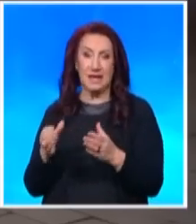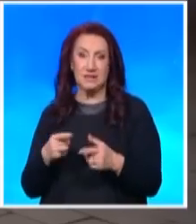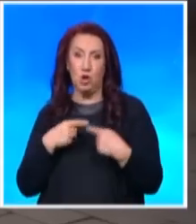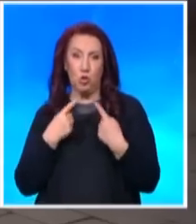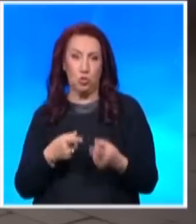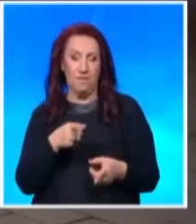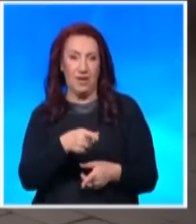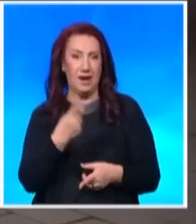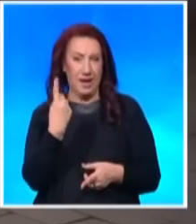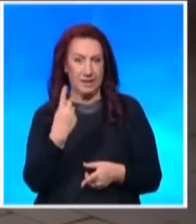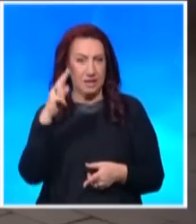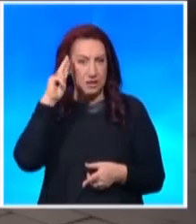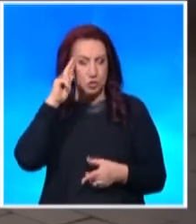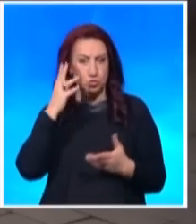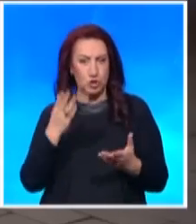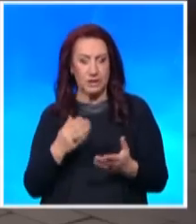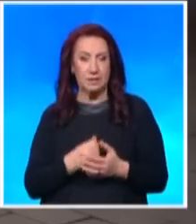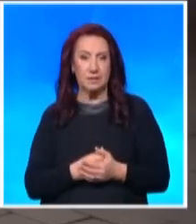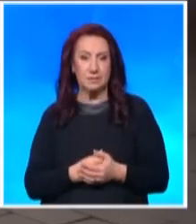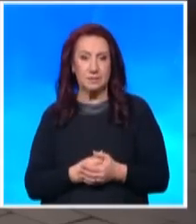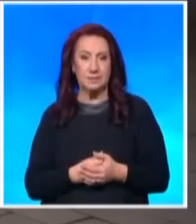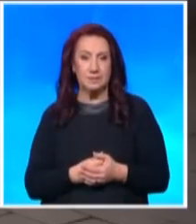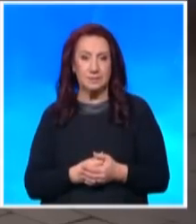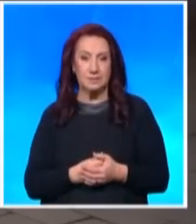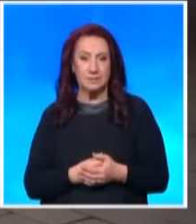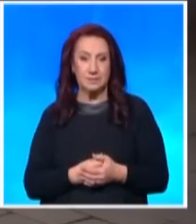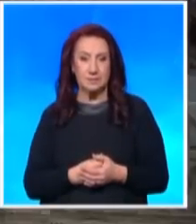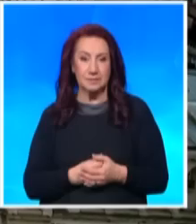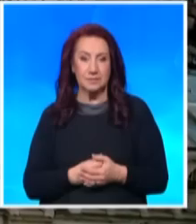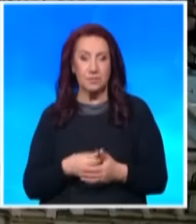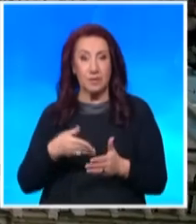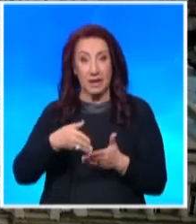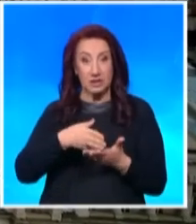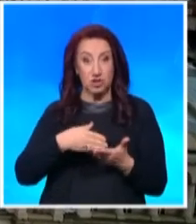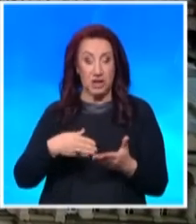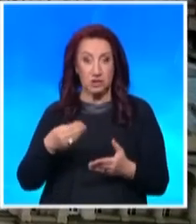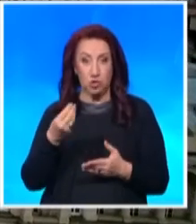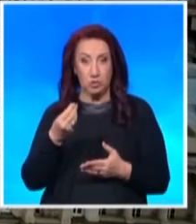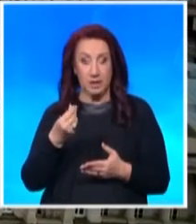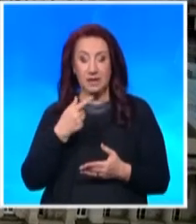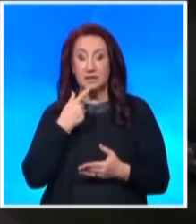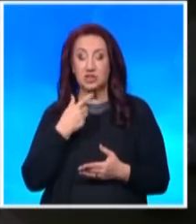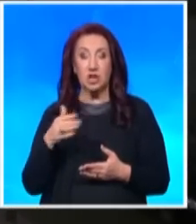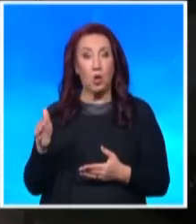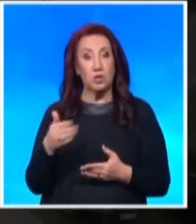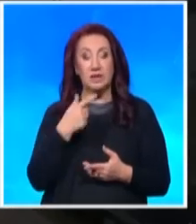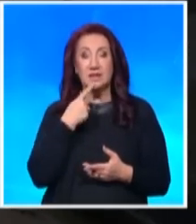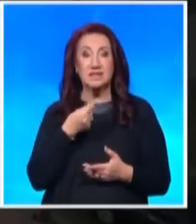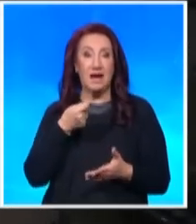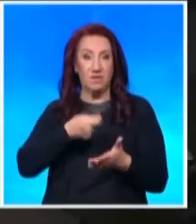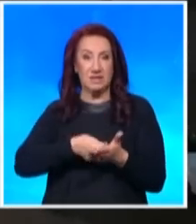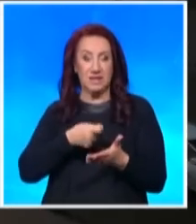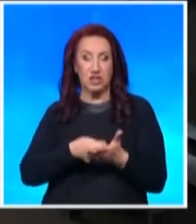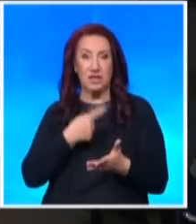служител. Още по темата от Десислава Ризова. Част от парите за избори ще отидат за възнаграждение в избирателните